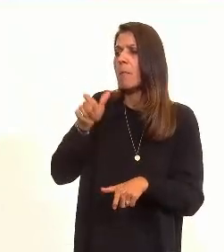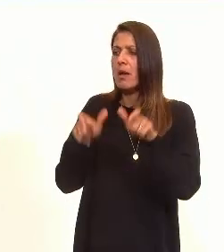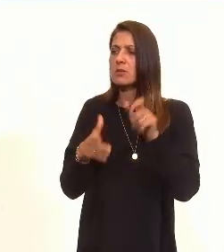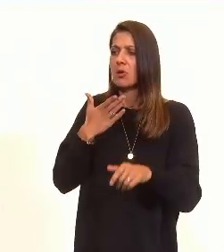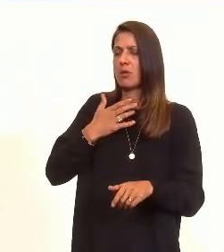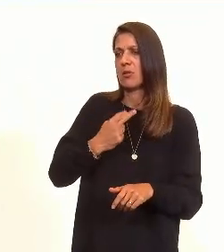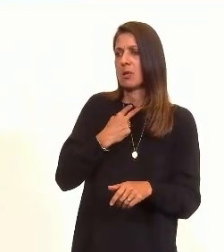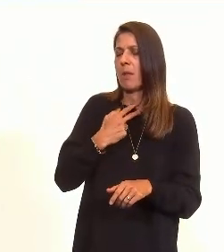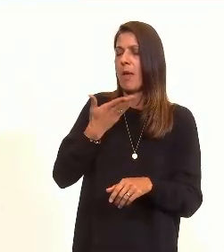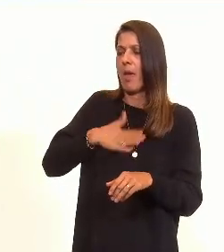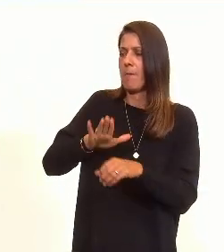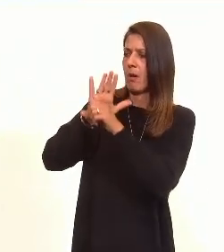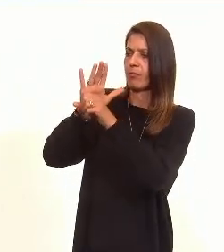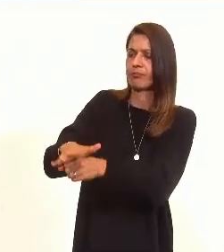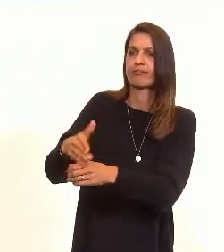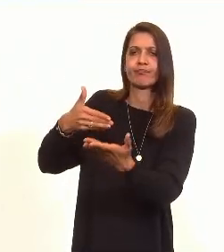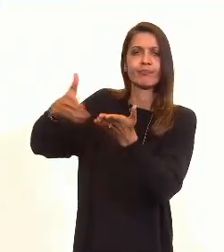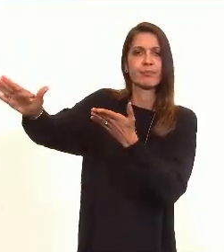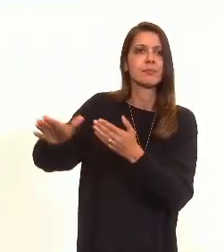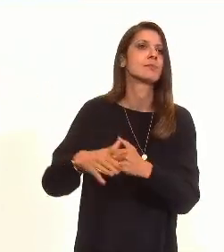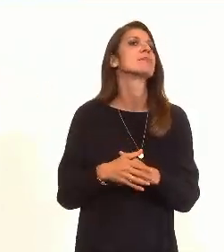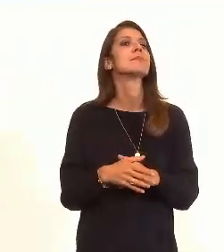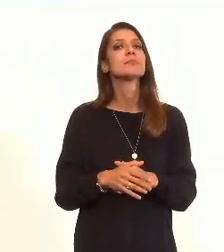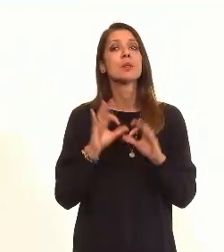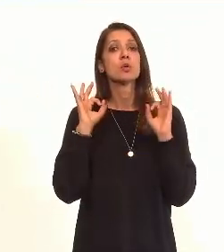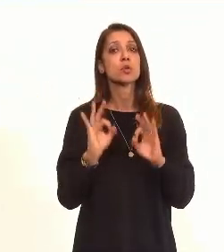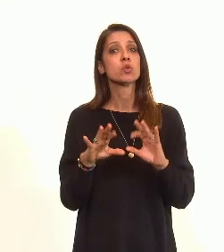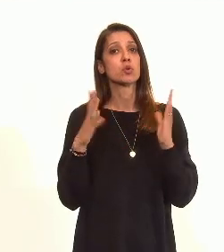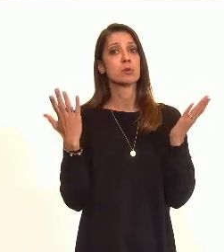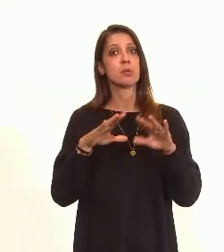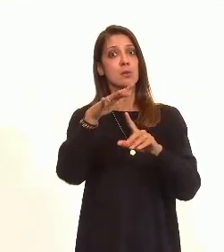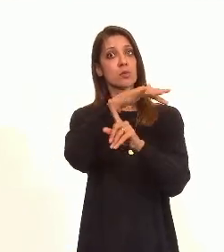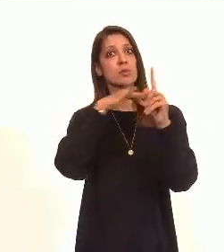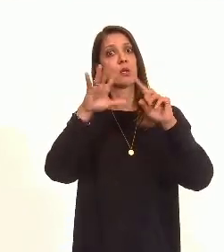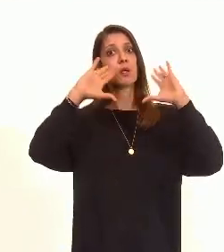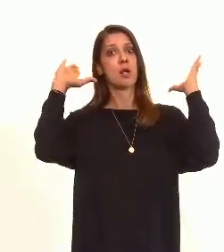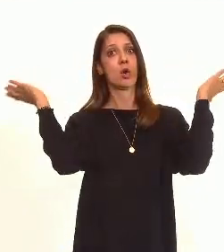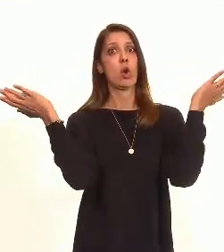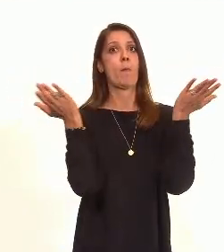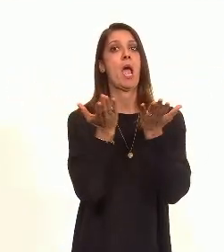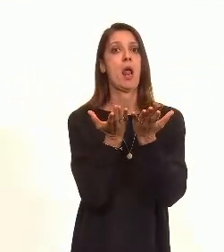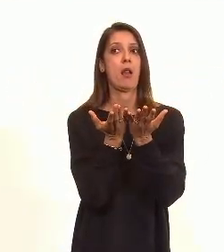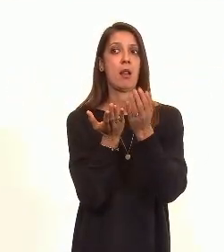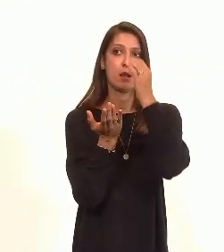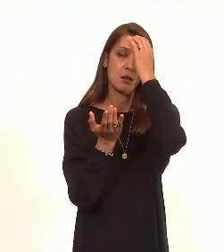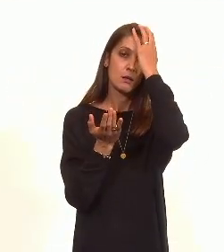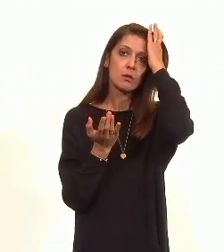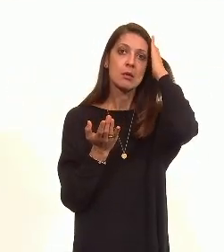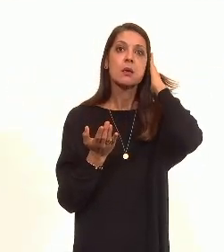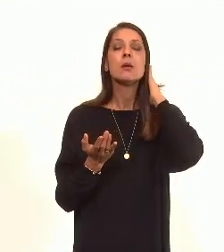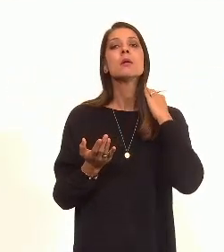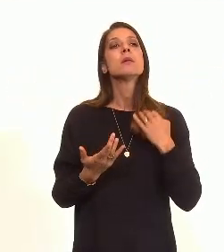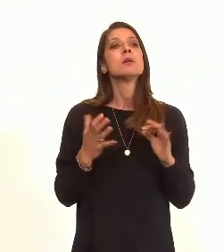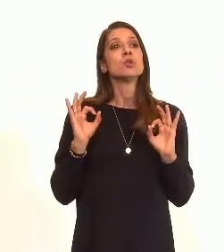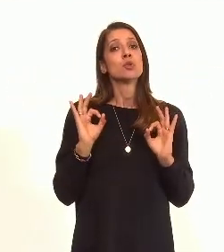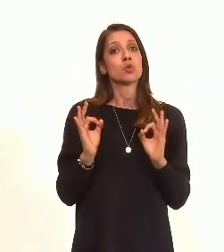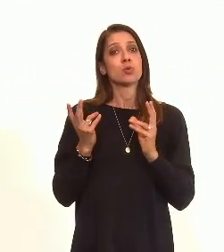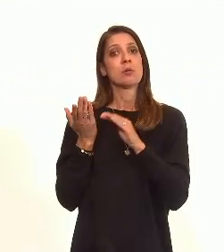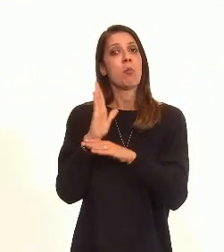un enjeu de citoyenneté qui est ainsi une citoyenneté globale, partagée pour tous et qui ne se fait pas de manière asymétrique. On va voir justement comment